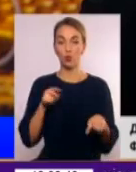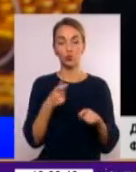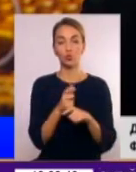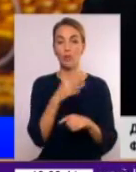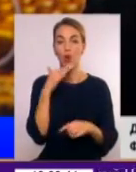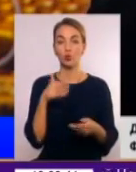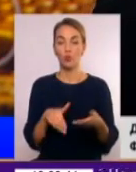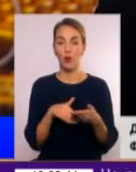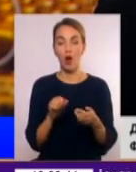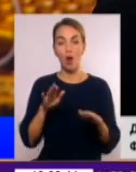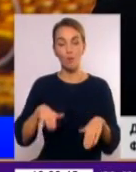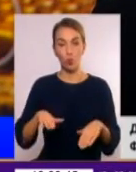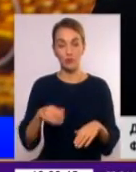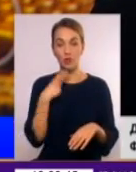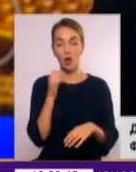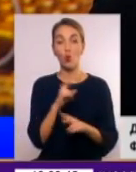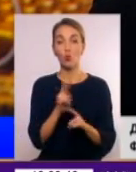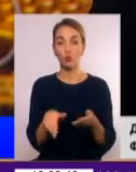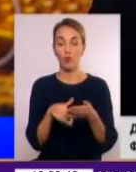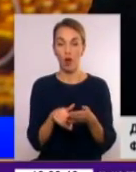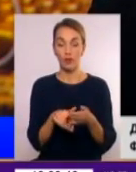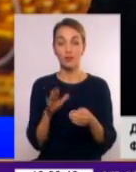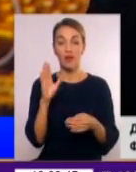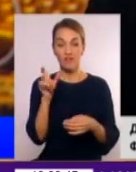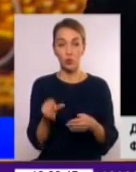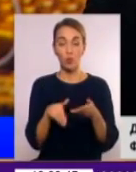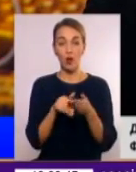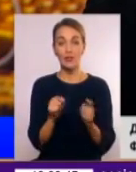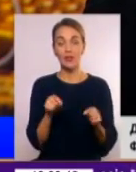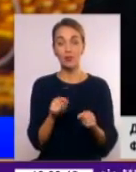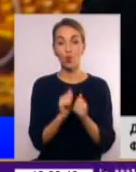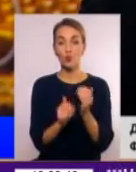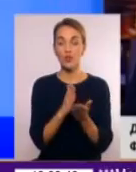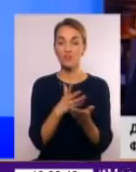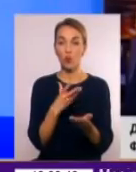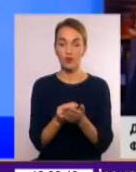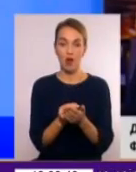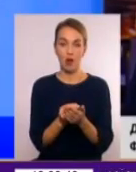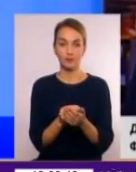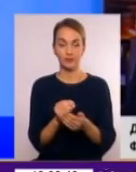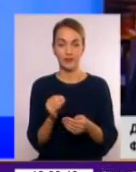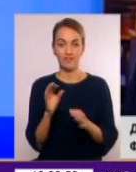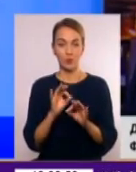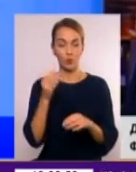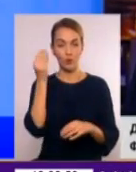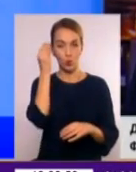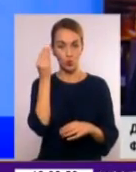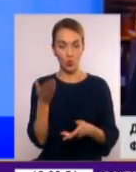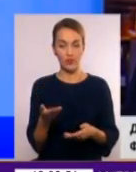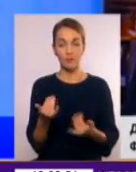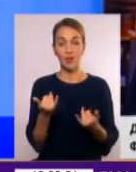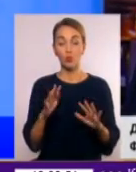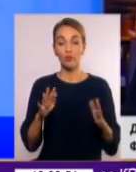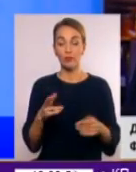багато допомагає. А потім ти кажеш, а кому він допомагає? Він допомагає тільки тим, у кожного є своя філософія. Так от в даному випадку я скажу,